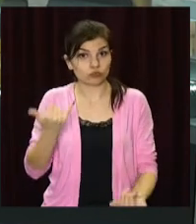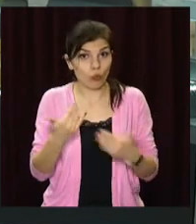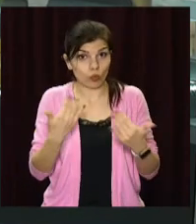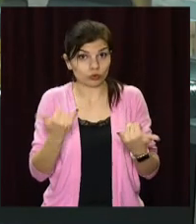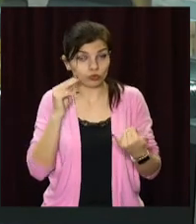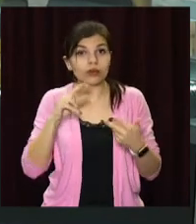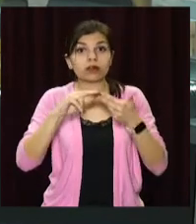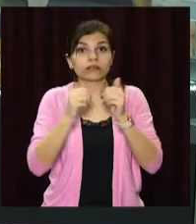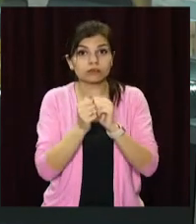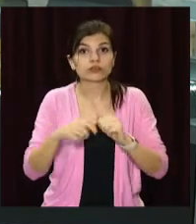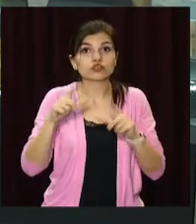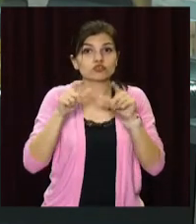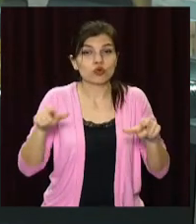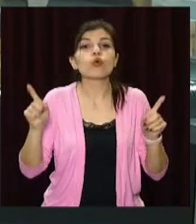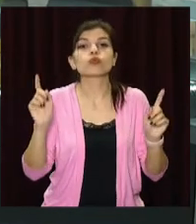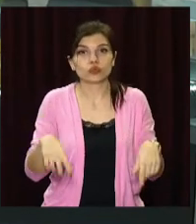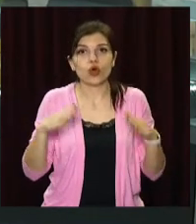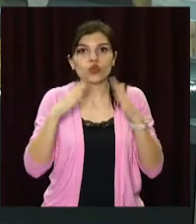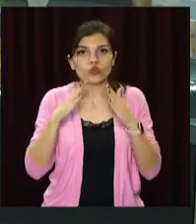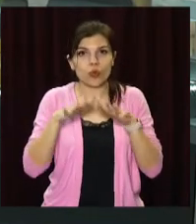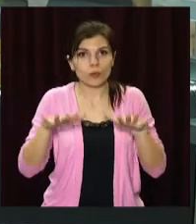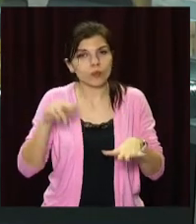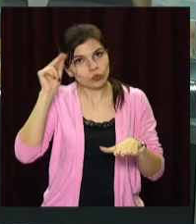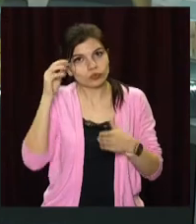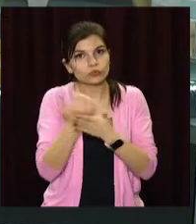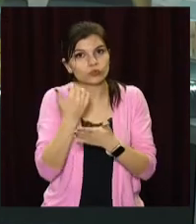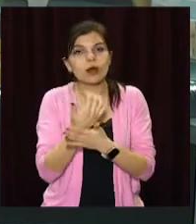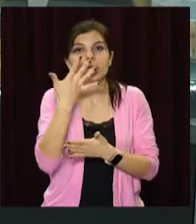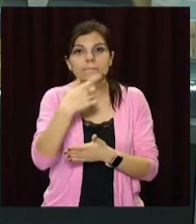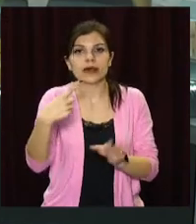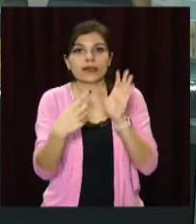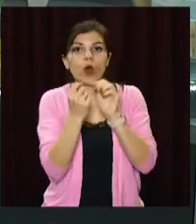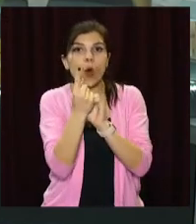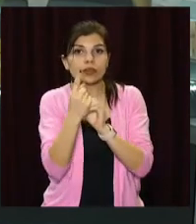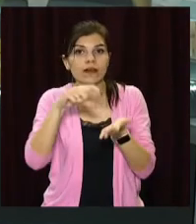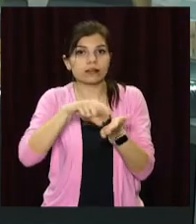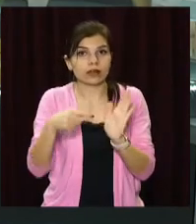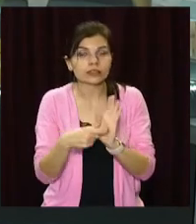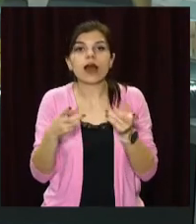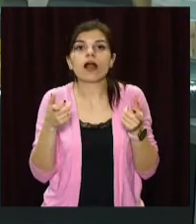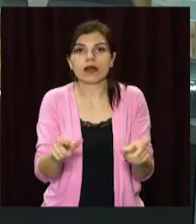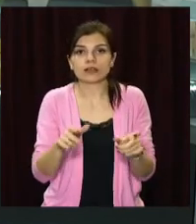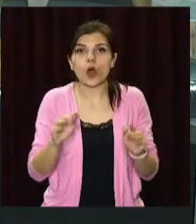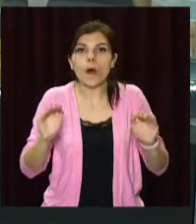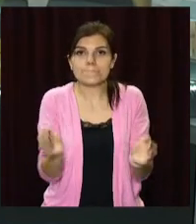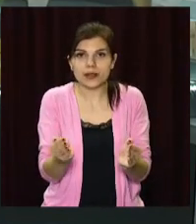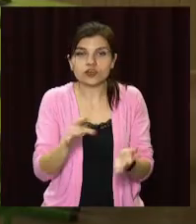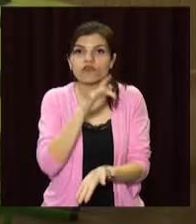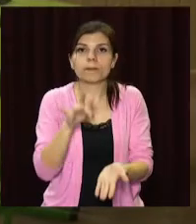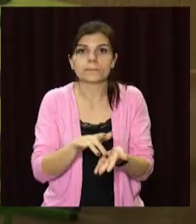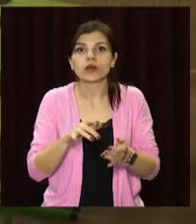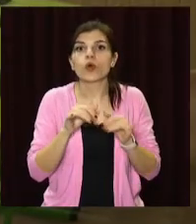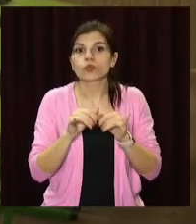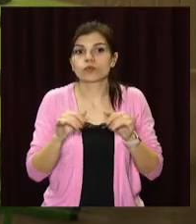і учні Кам'янського вдома здобуватимуть знання школі 5-11 класів. Карантинні обмеження в місті